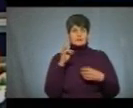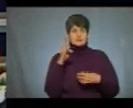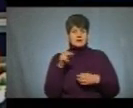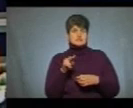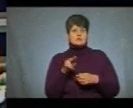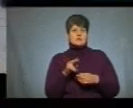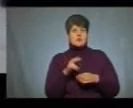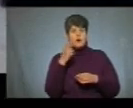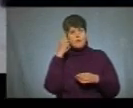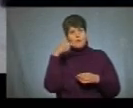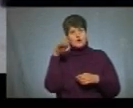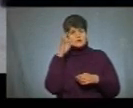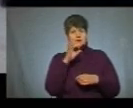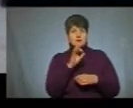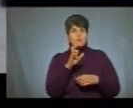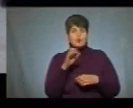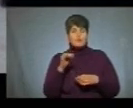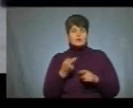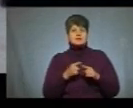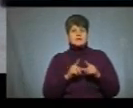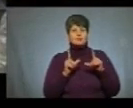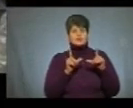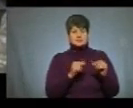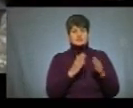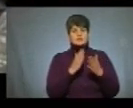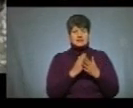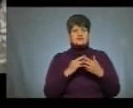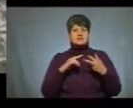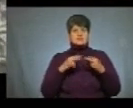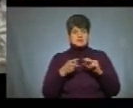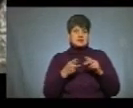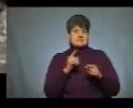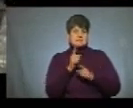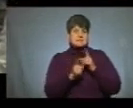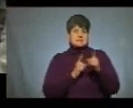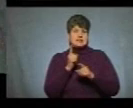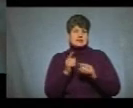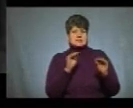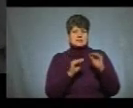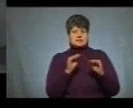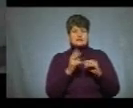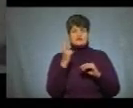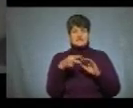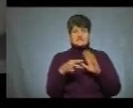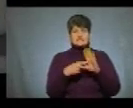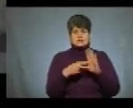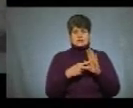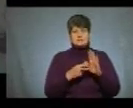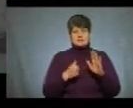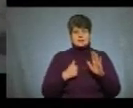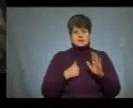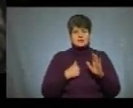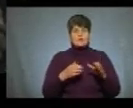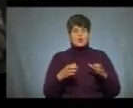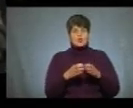Богомол. Ця поїздка на схід відбувається у зміненому складі. Серед поліцейських – 27 бійців роти